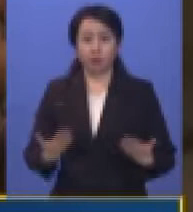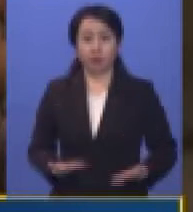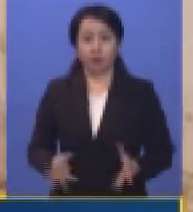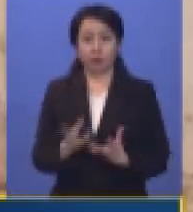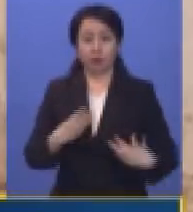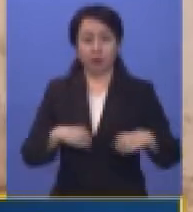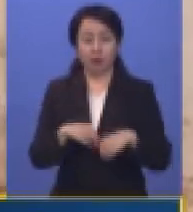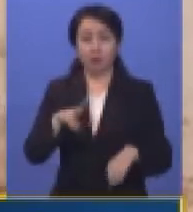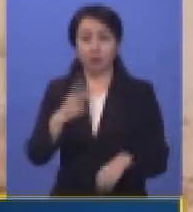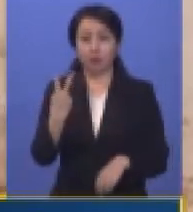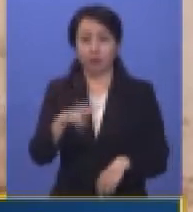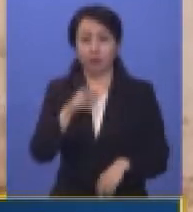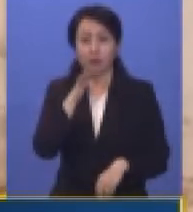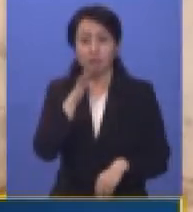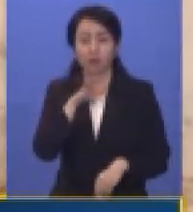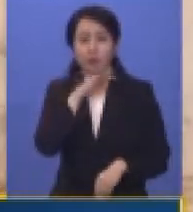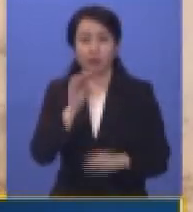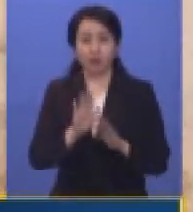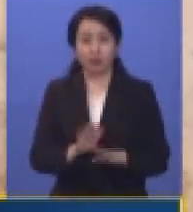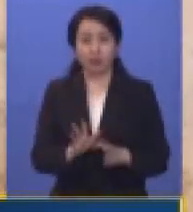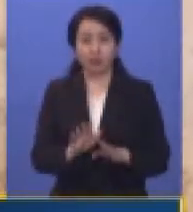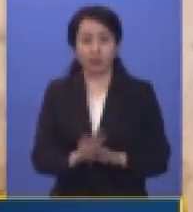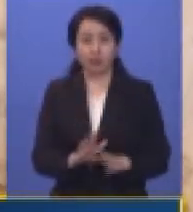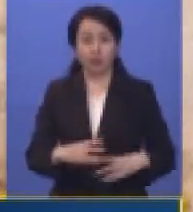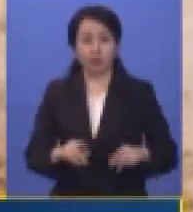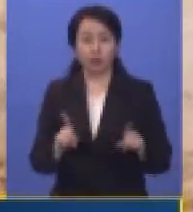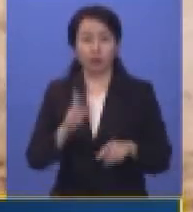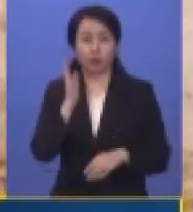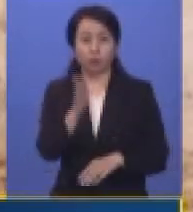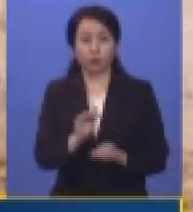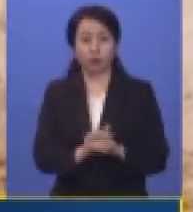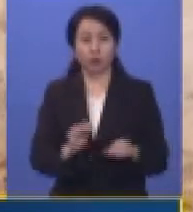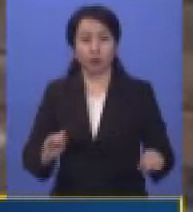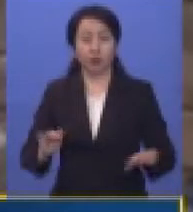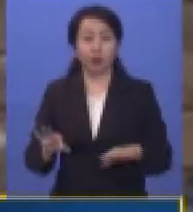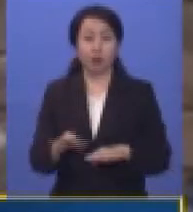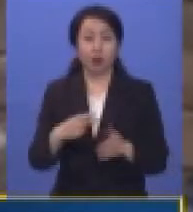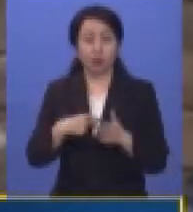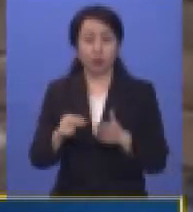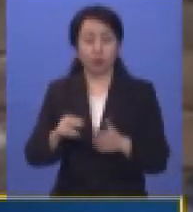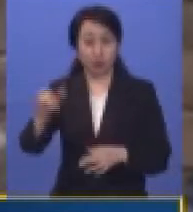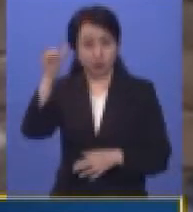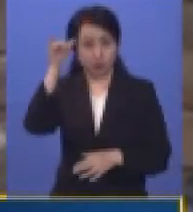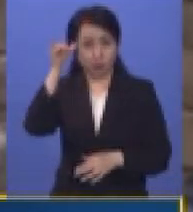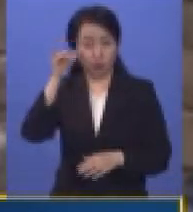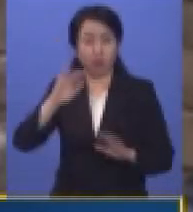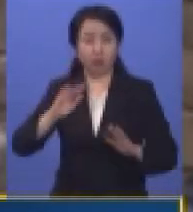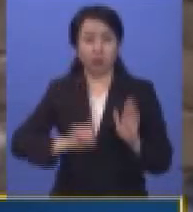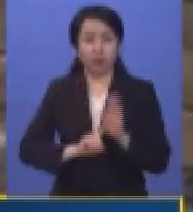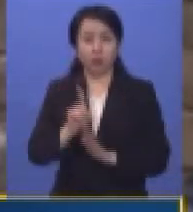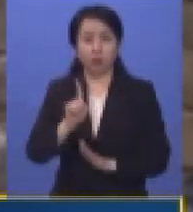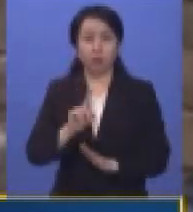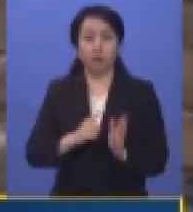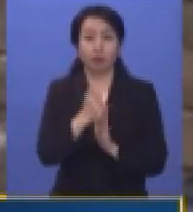селе Петровка 20 лет. Это многодетная семья. Чтобы обеспечить будущее детей, супруги приобрели скот. Возник вопрос, в чем